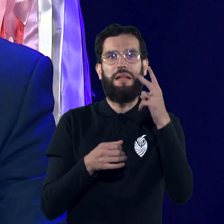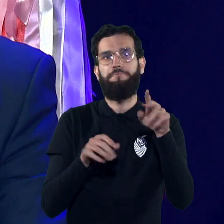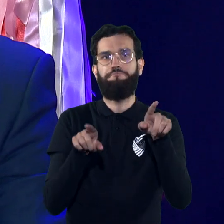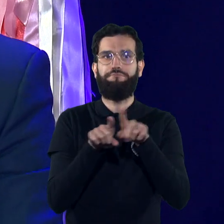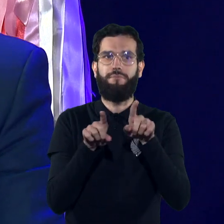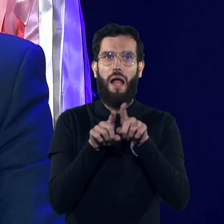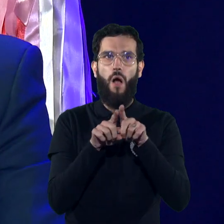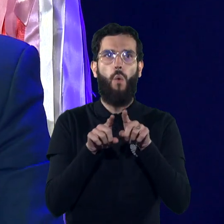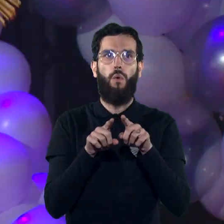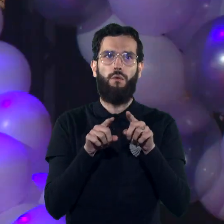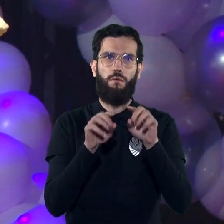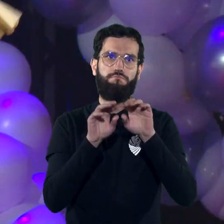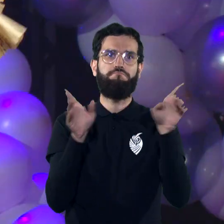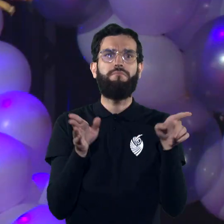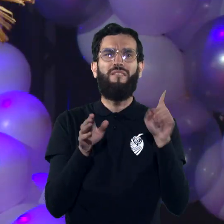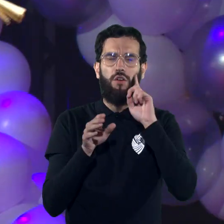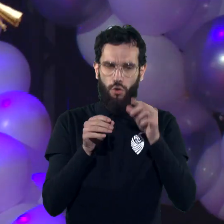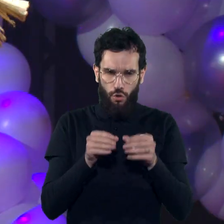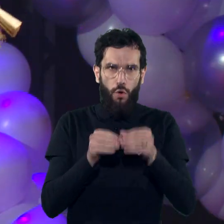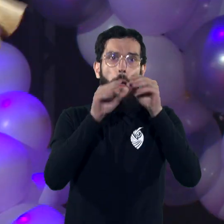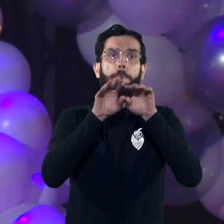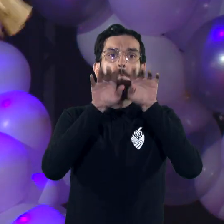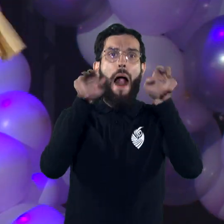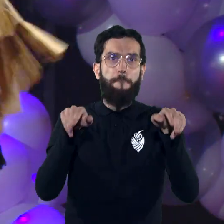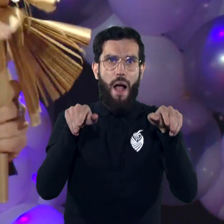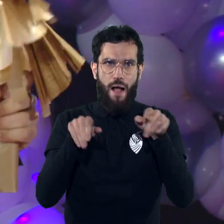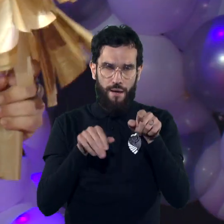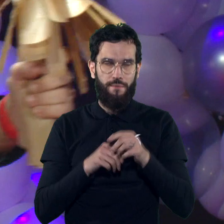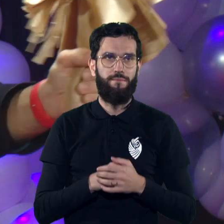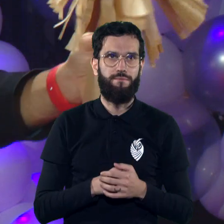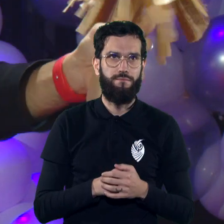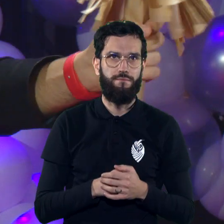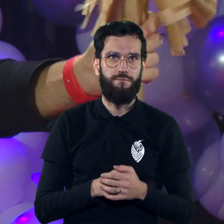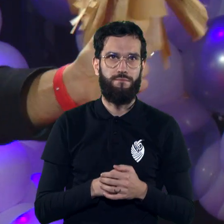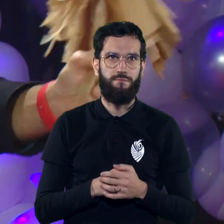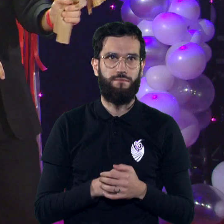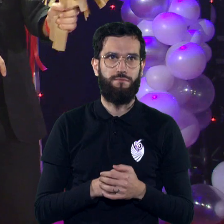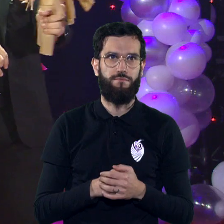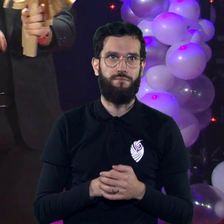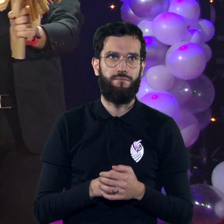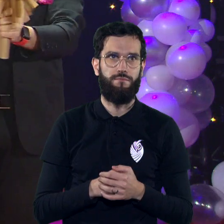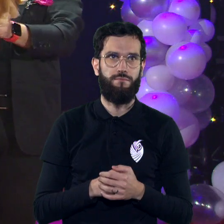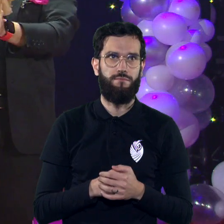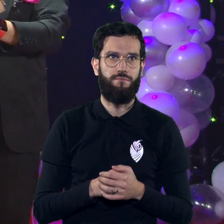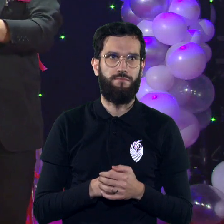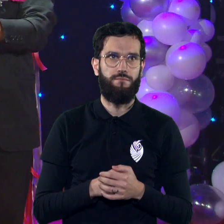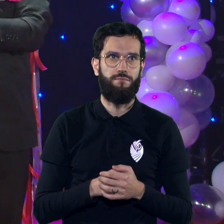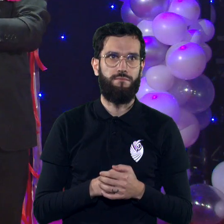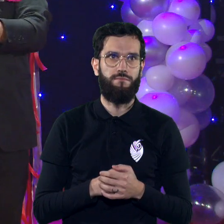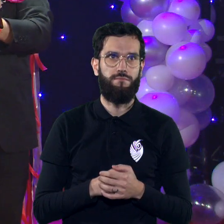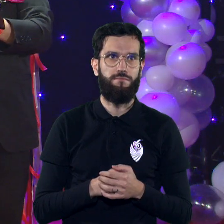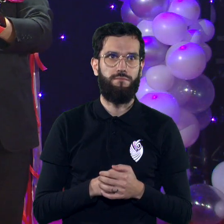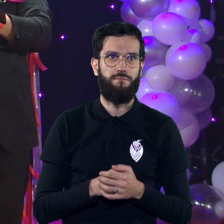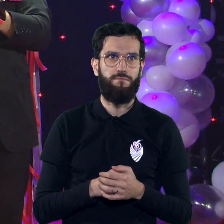strom. Vyzerá to jak palmička. Mhm, presne, taká palma. To takí tie malí psi majú na hlave. Dobre, máme?